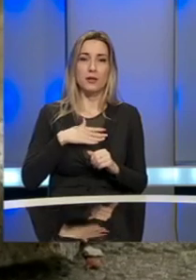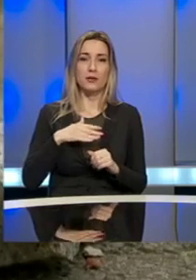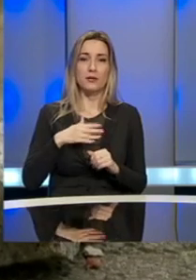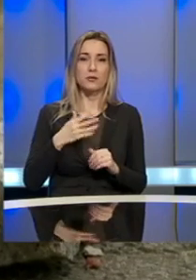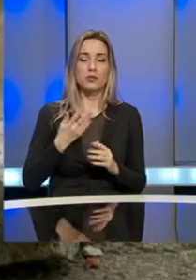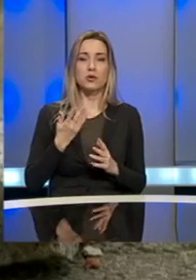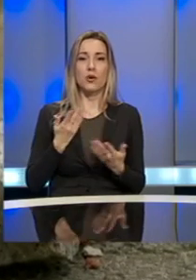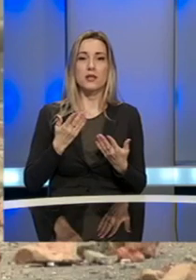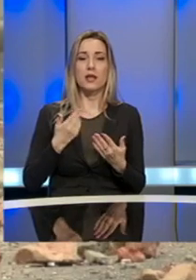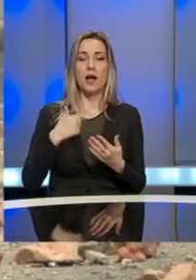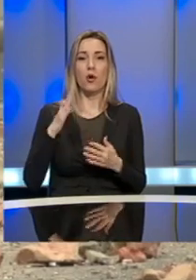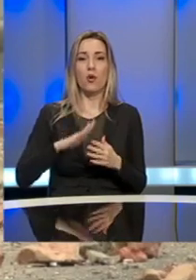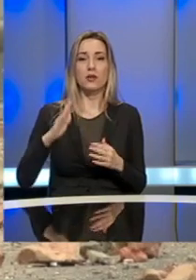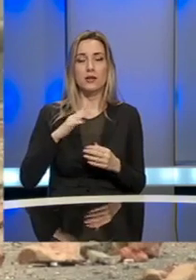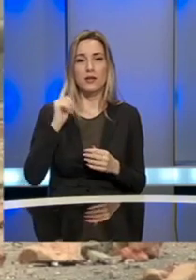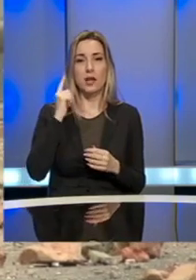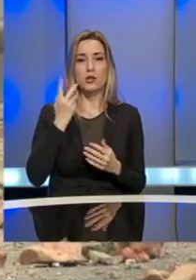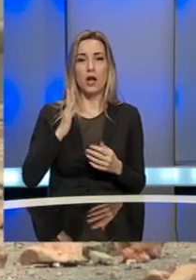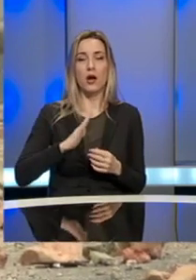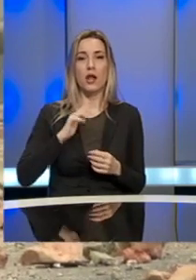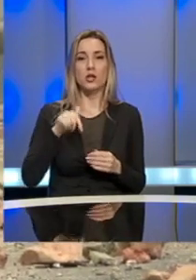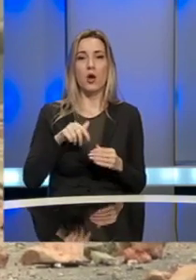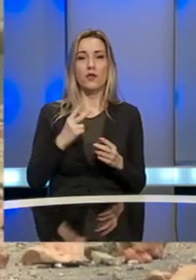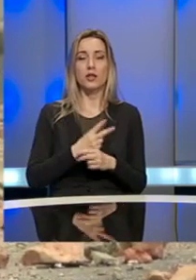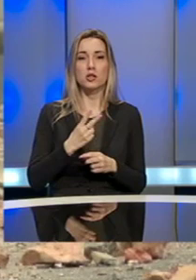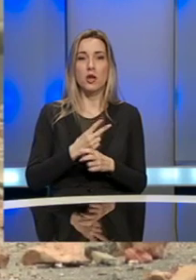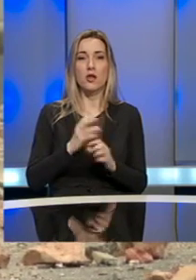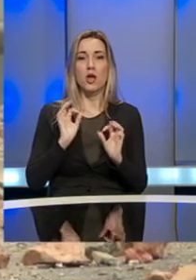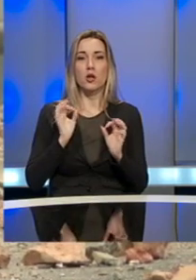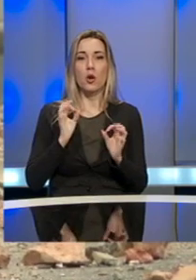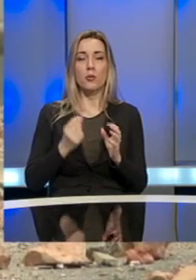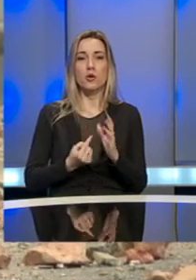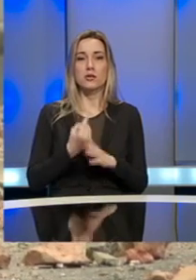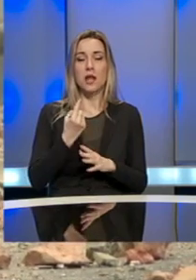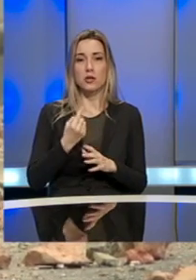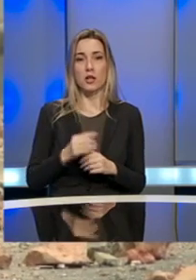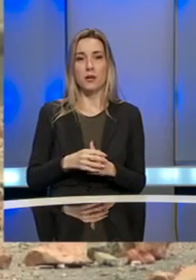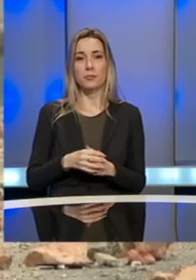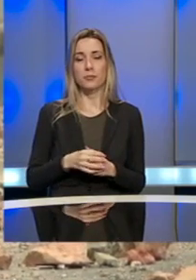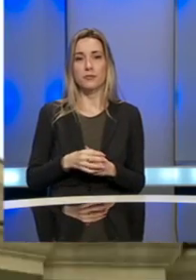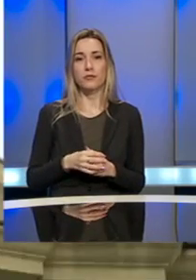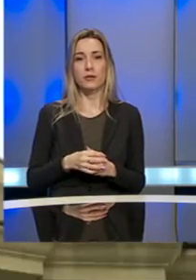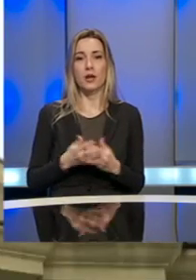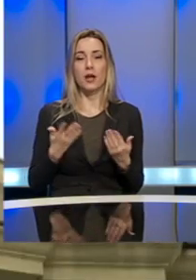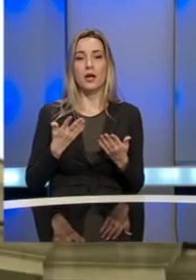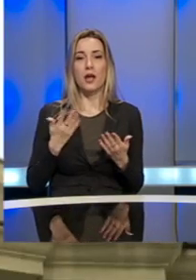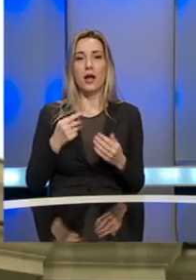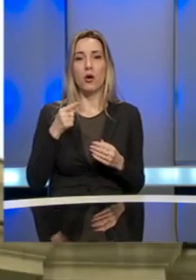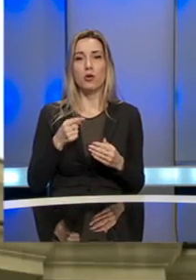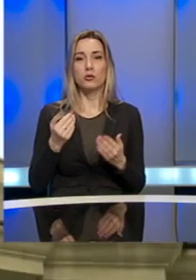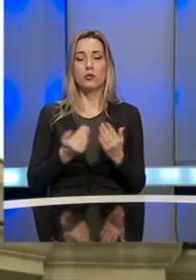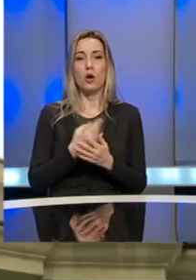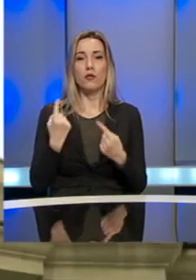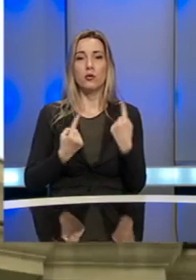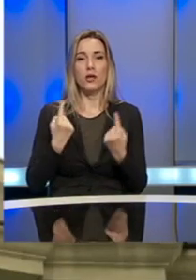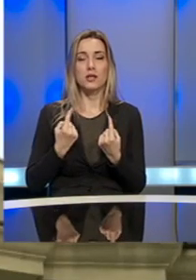što nas nekako tješi, čini se kao građana ove države, dobro snašla i nekako tu novu